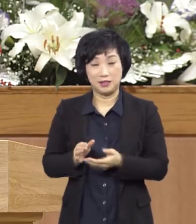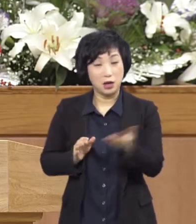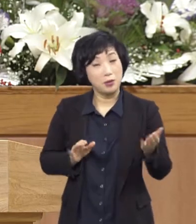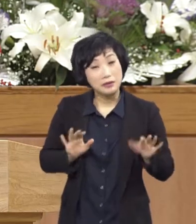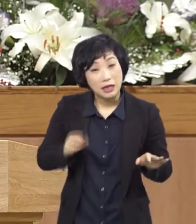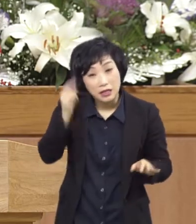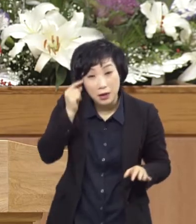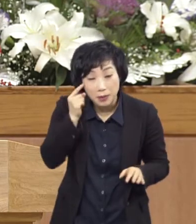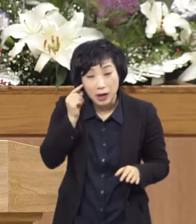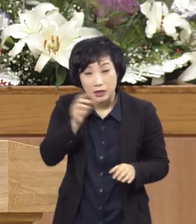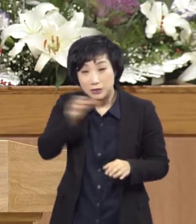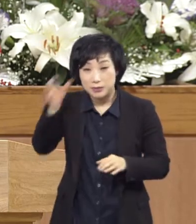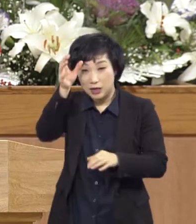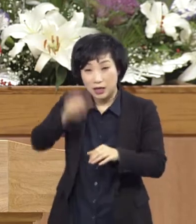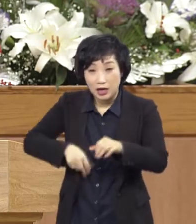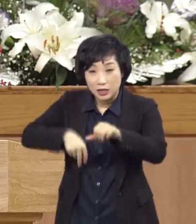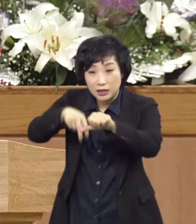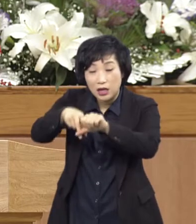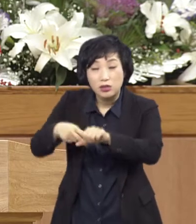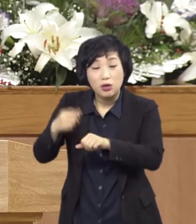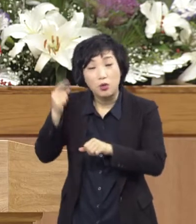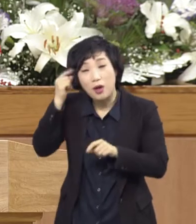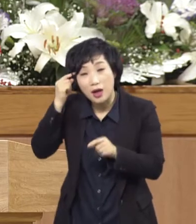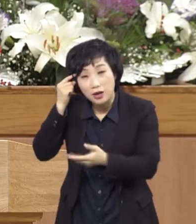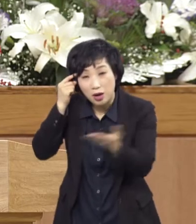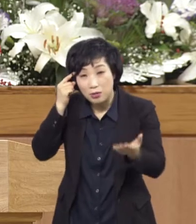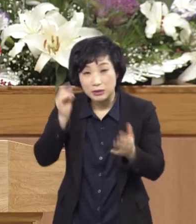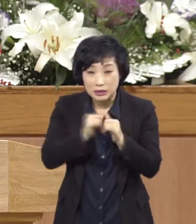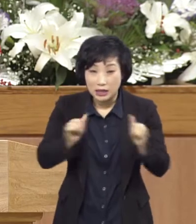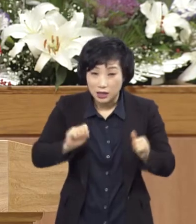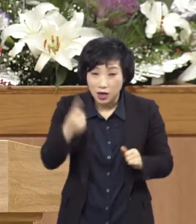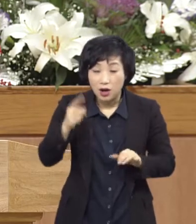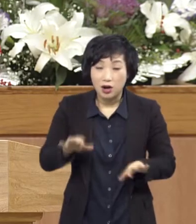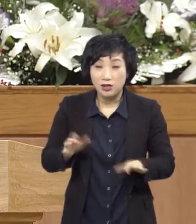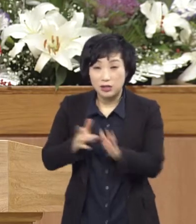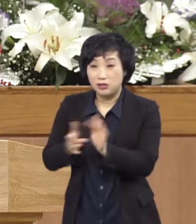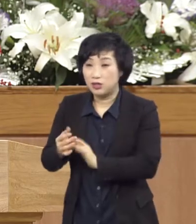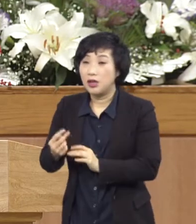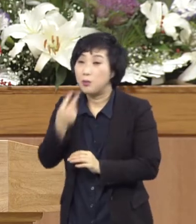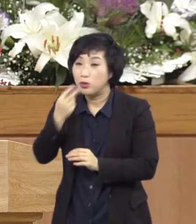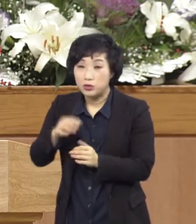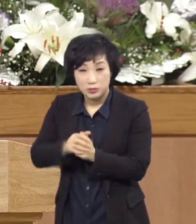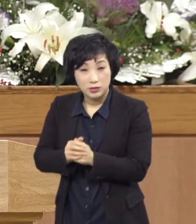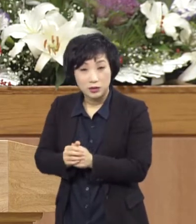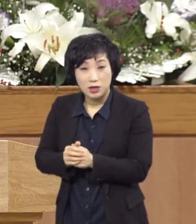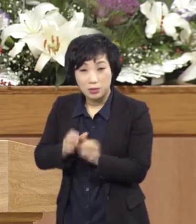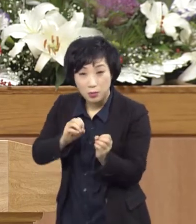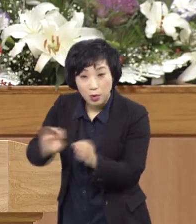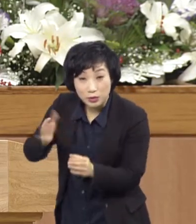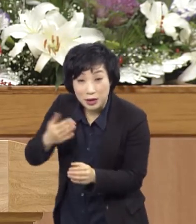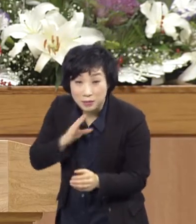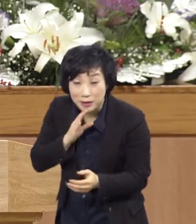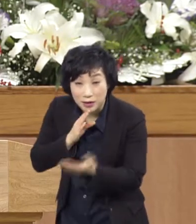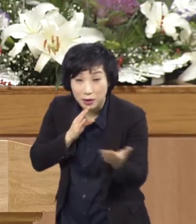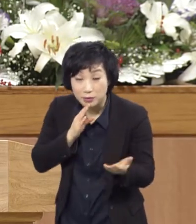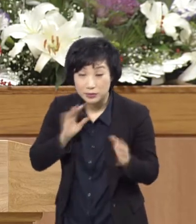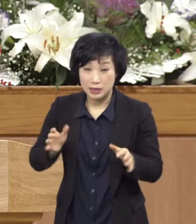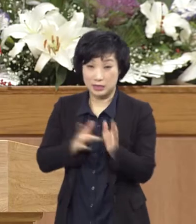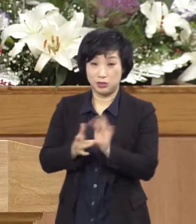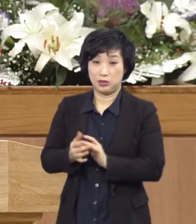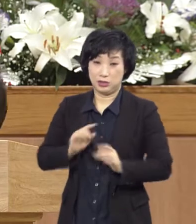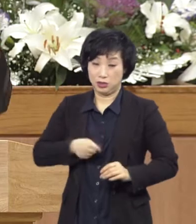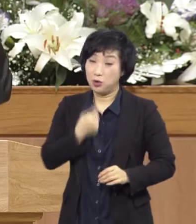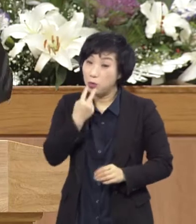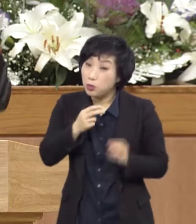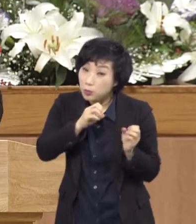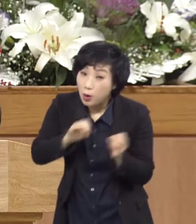지기 인간을 위해서 강제로 자기 목숨이 철거당합니다. 그는 스스로 자기 목숨을 버립니다.